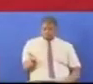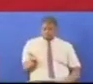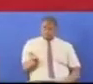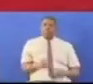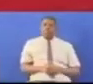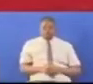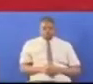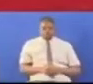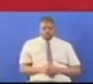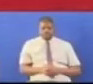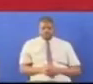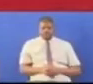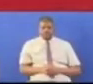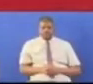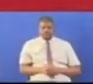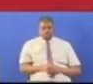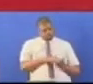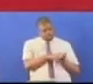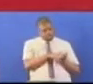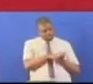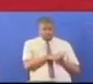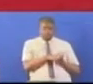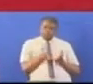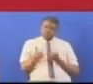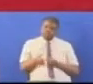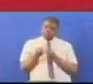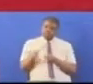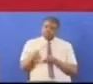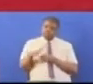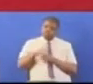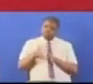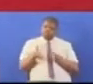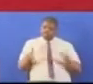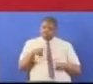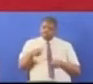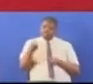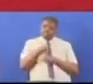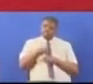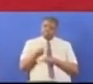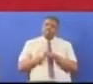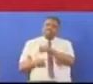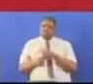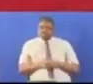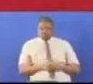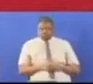na panapohitaji kutoa maelezo au ufafanuzi kidogo basi nitumie fursa hii kufanya hivyo.